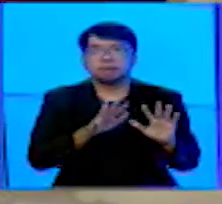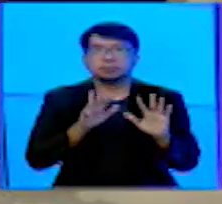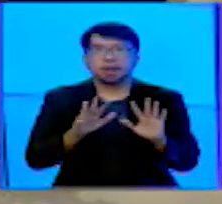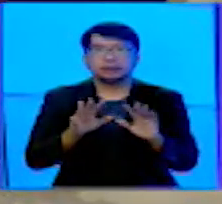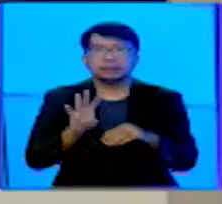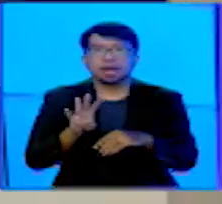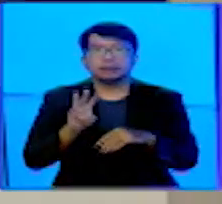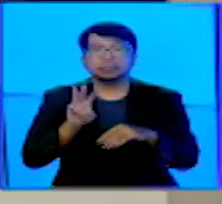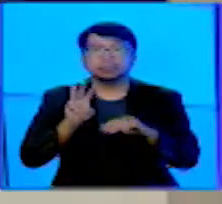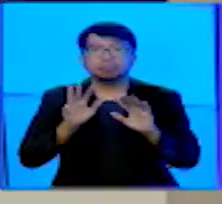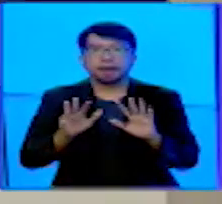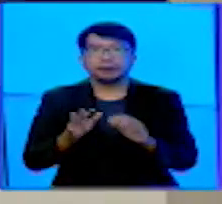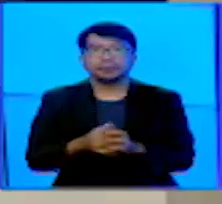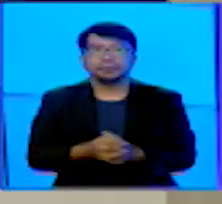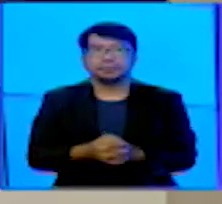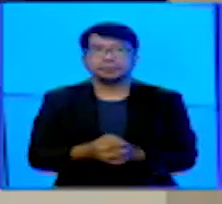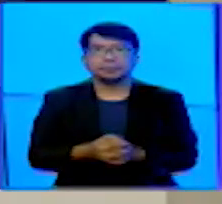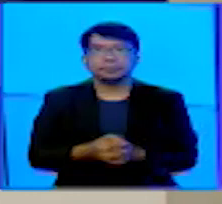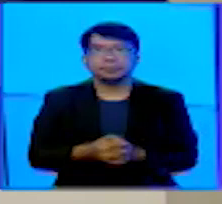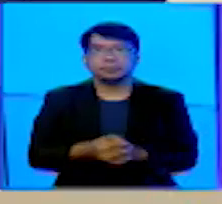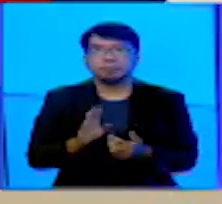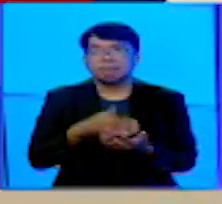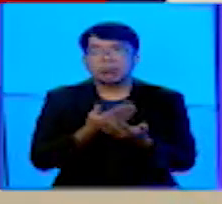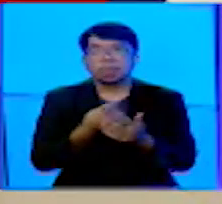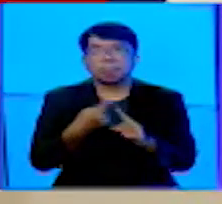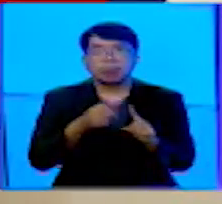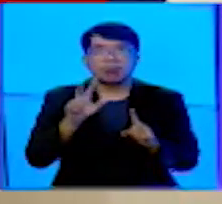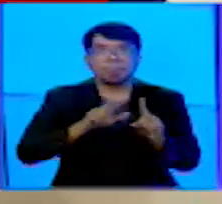99.739. Dan angka kematian bertambah 18 menjadi